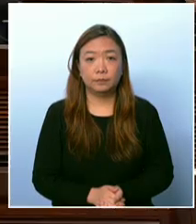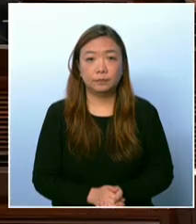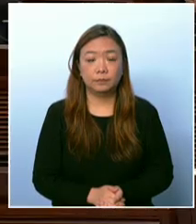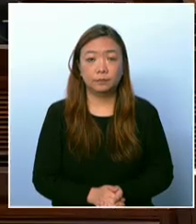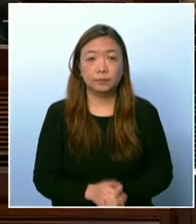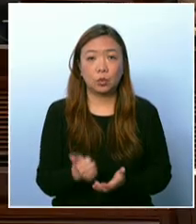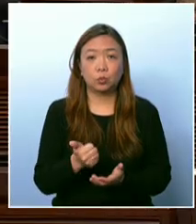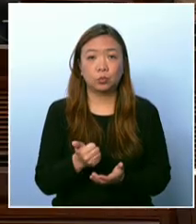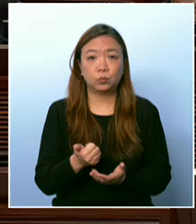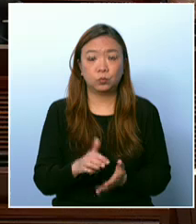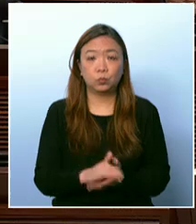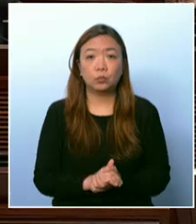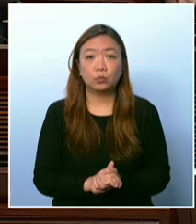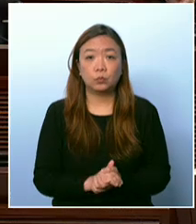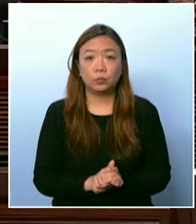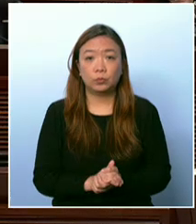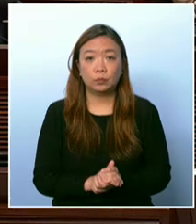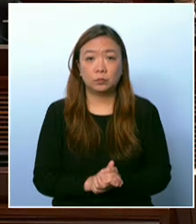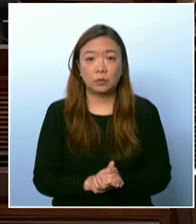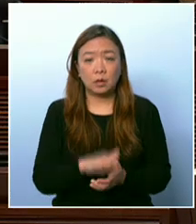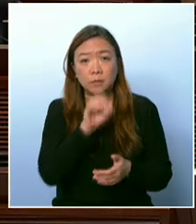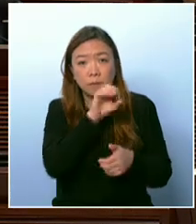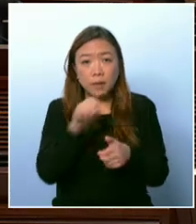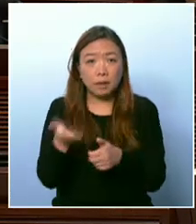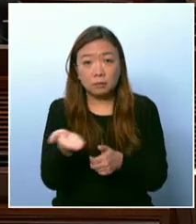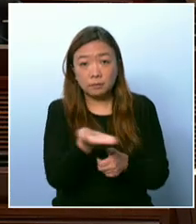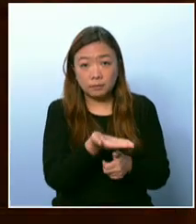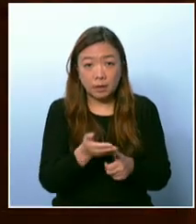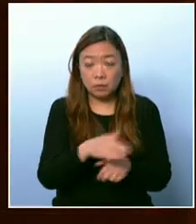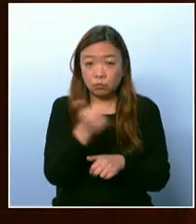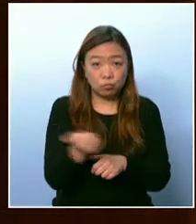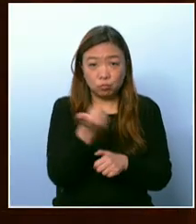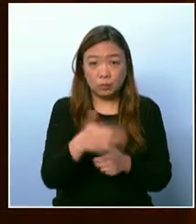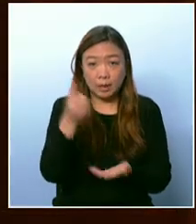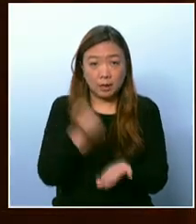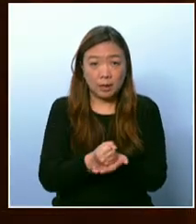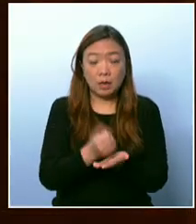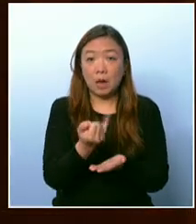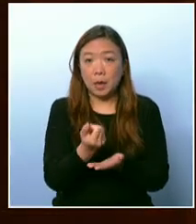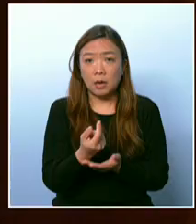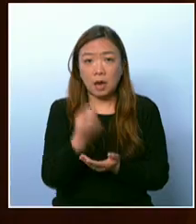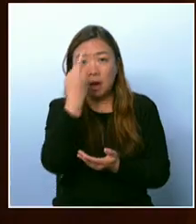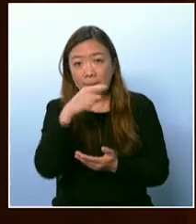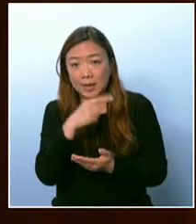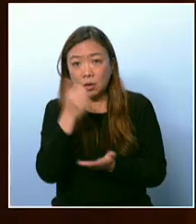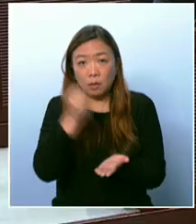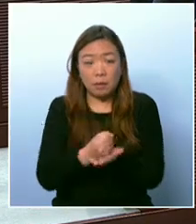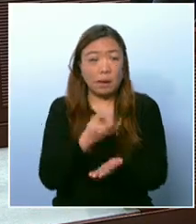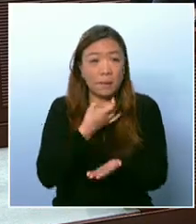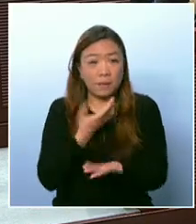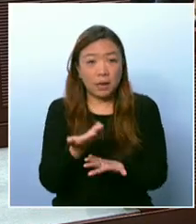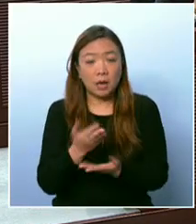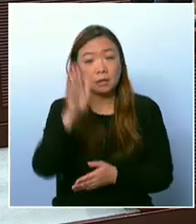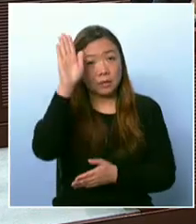好嗱？請問各位係咪已經完成咗投票？ Have you